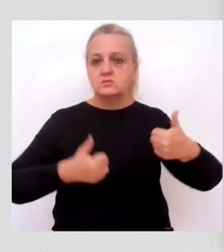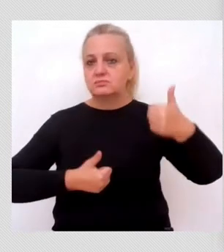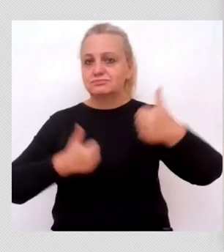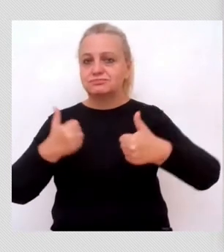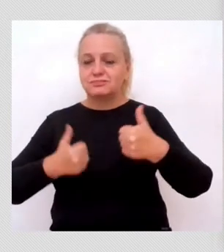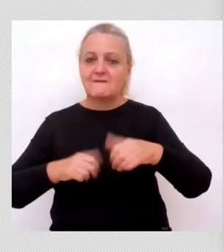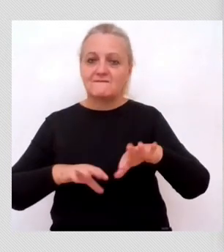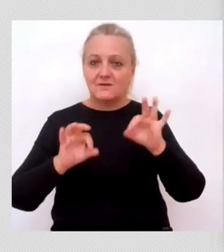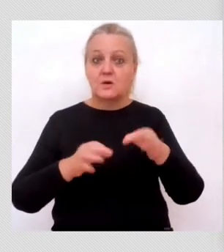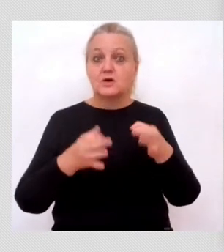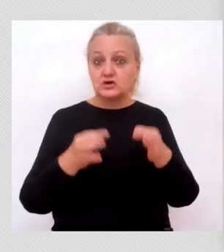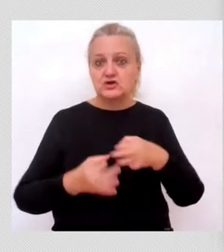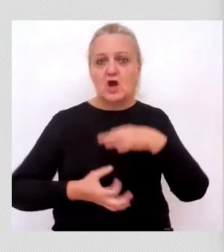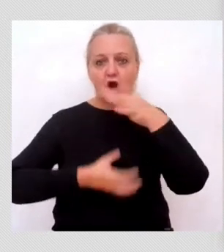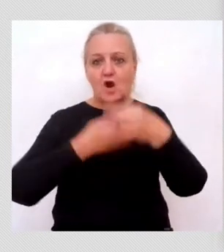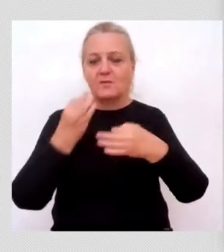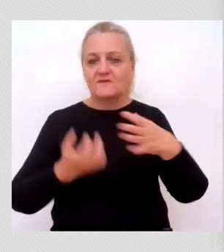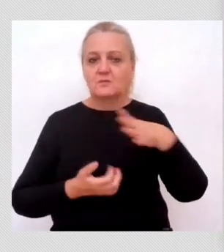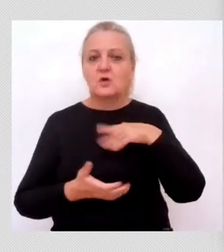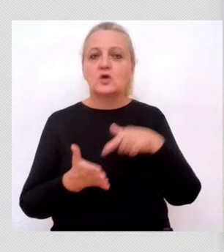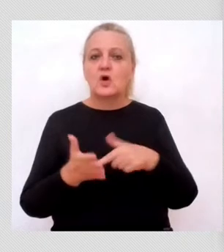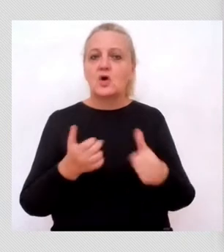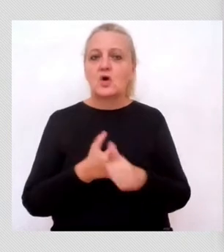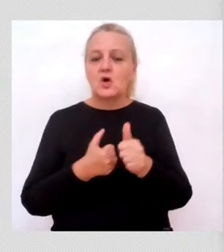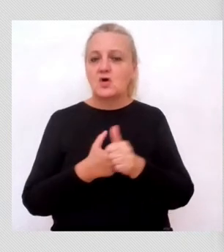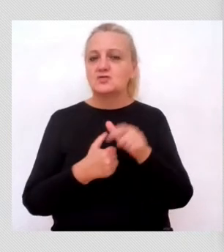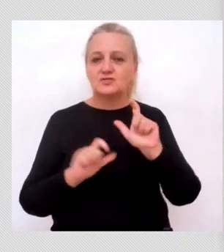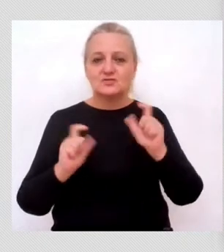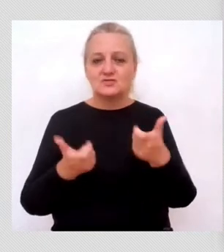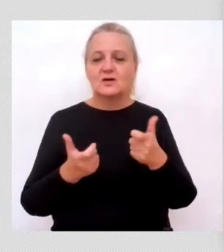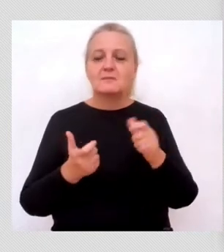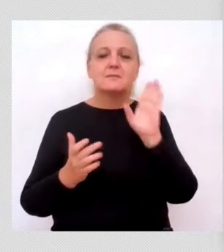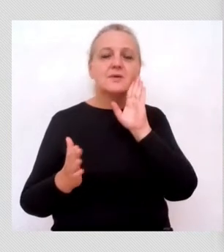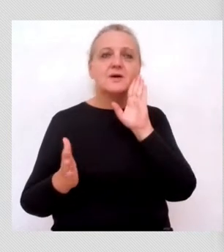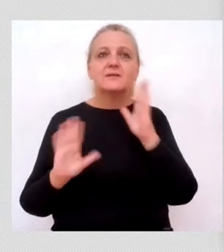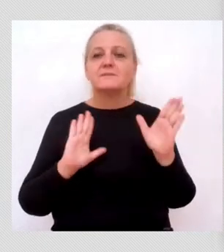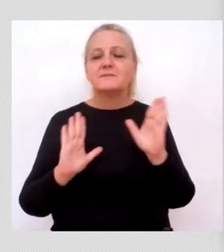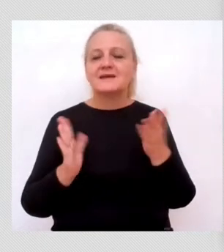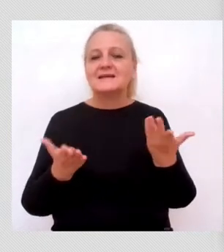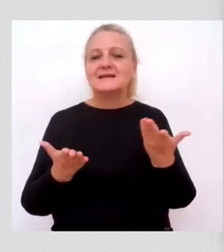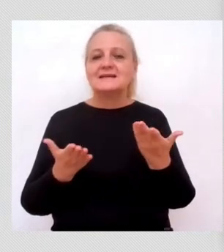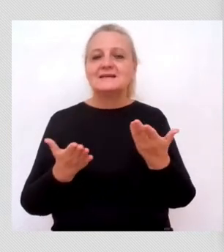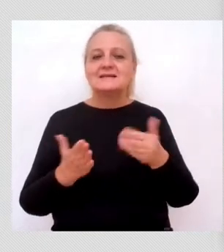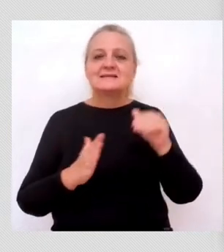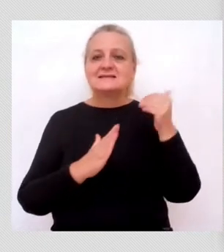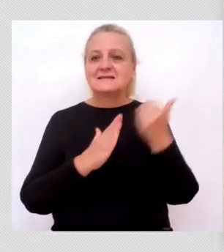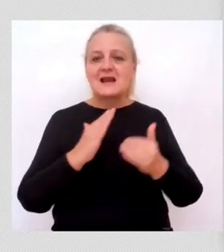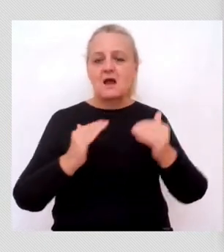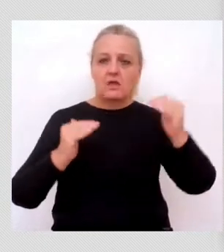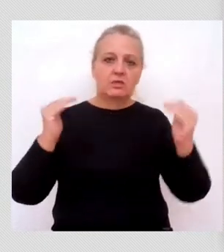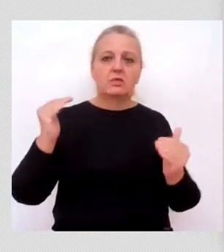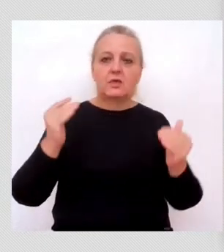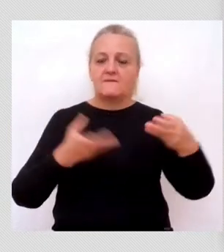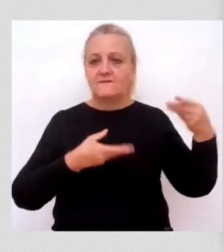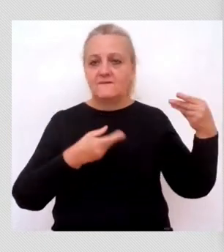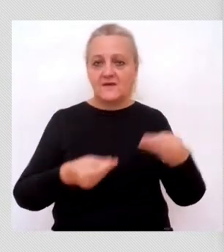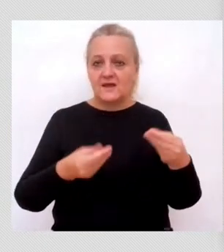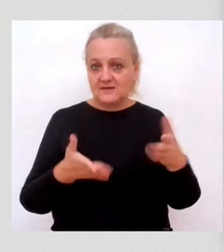wyborczych. O tym też dzisiaj była mowa. No, chodzi tutaj przede wszystkim o utratę taką nieproporcjonalną, tak, finansowania